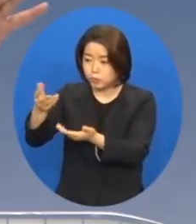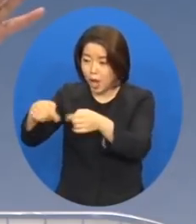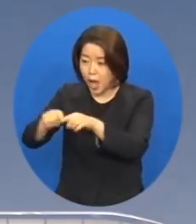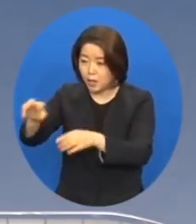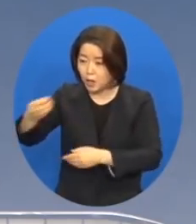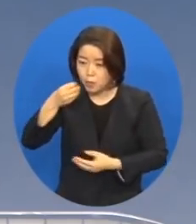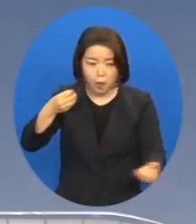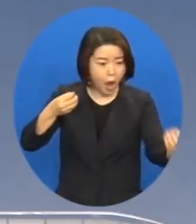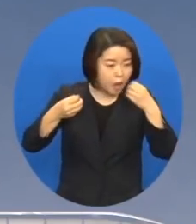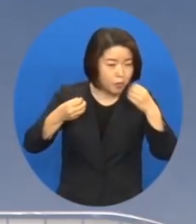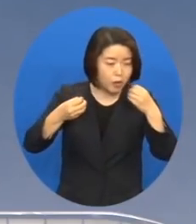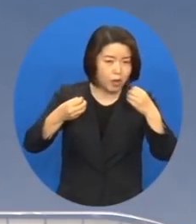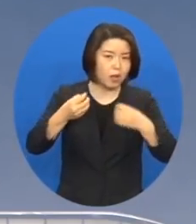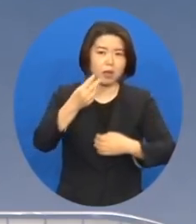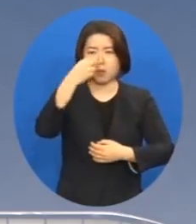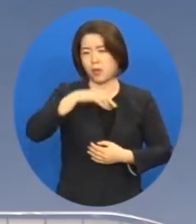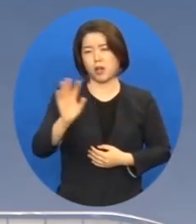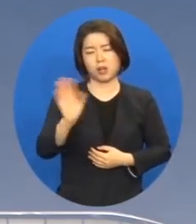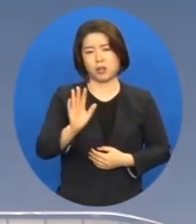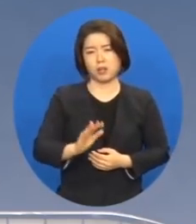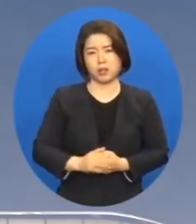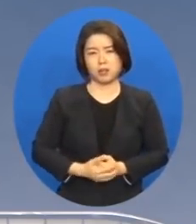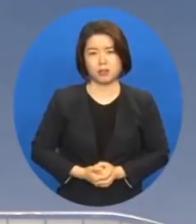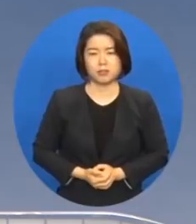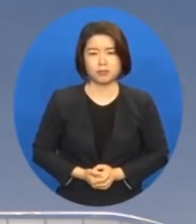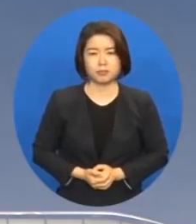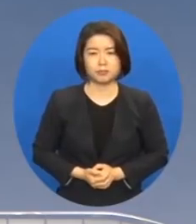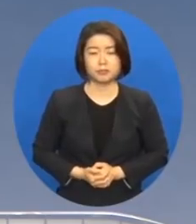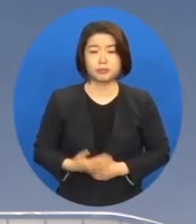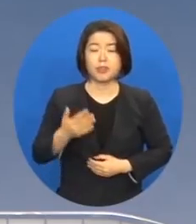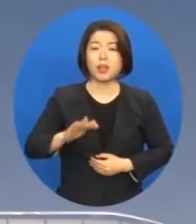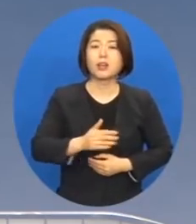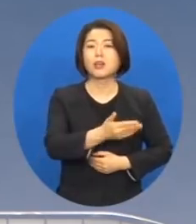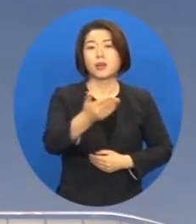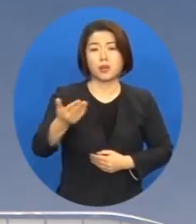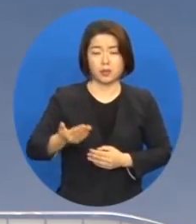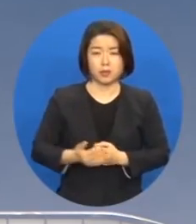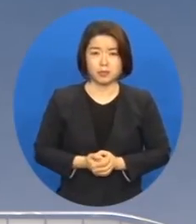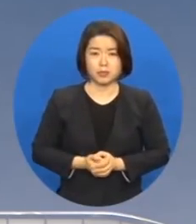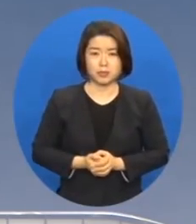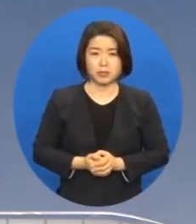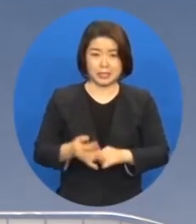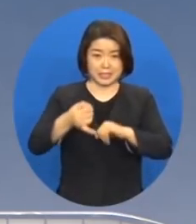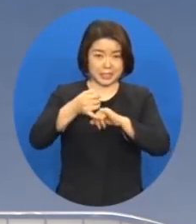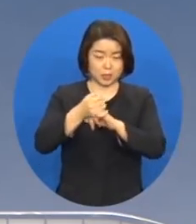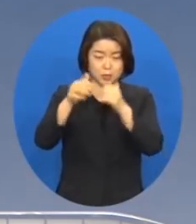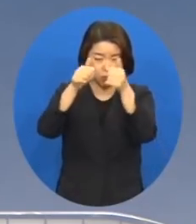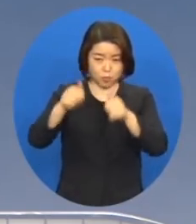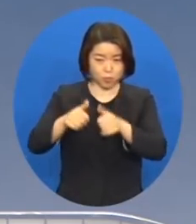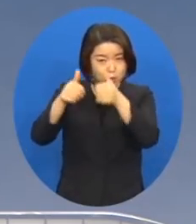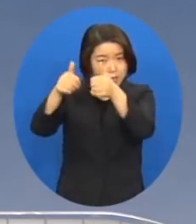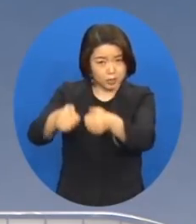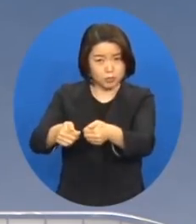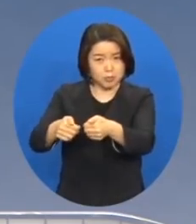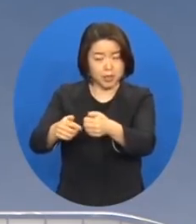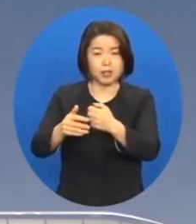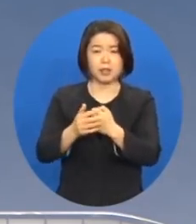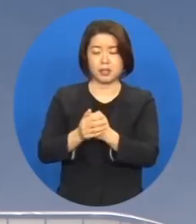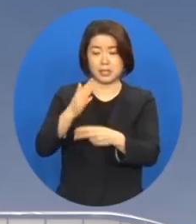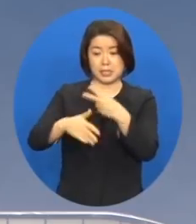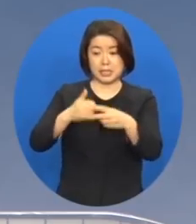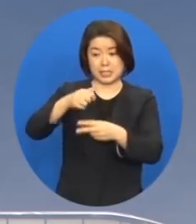할 수가 있는 게 아니라는 거예요. 그러나 여러분, 꼭 우상 숭배가